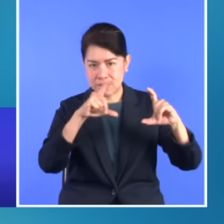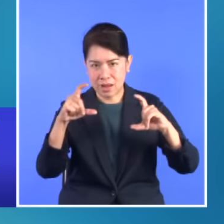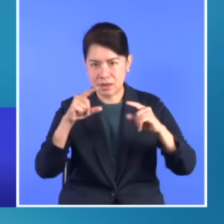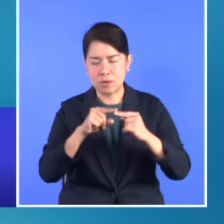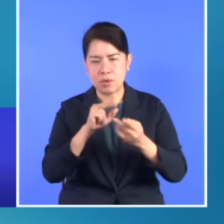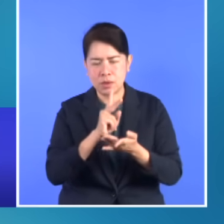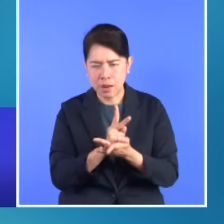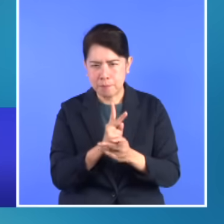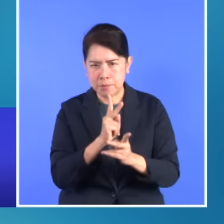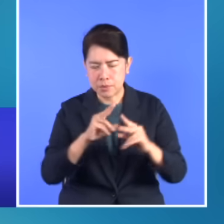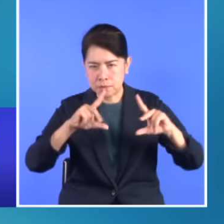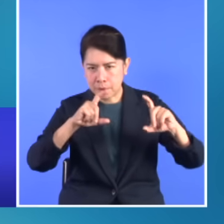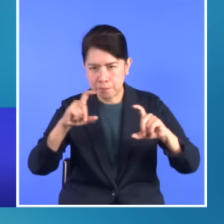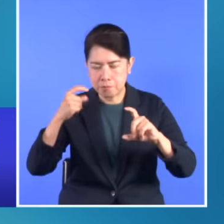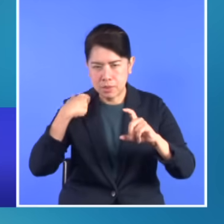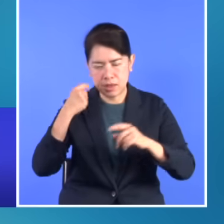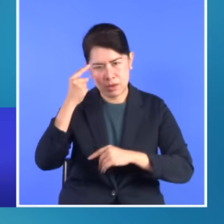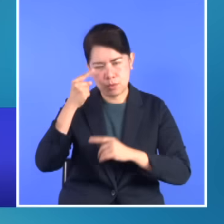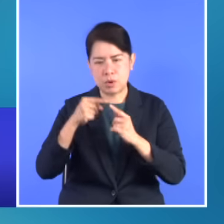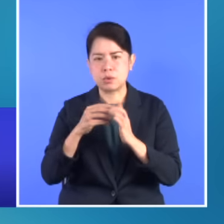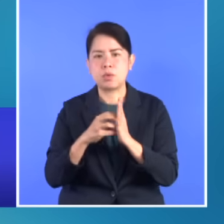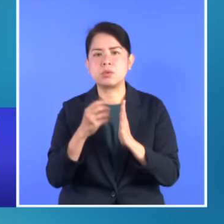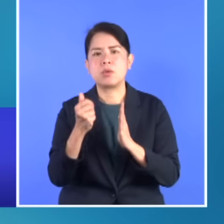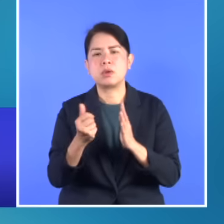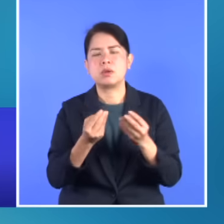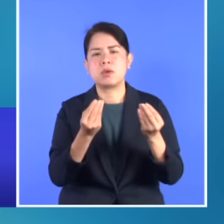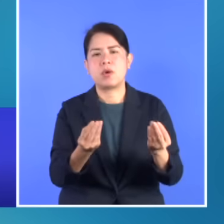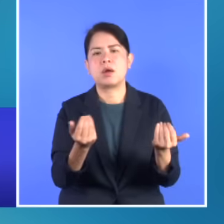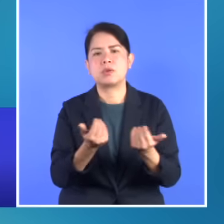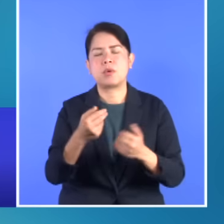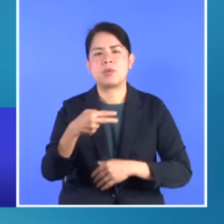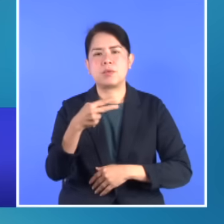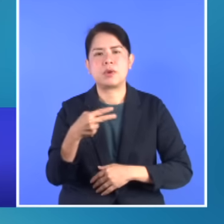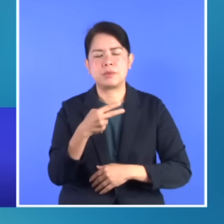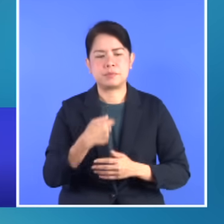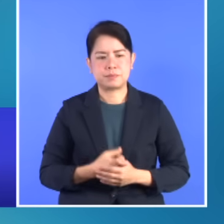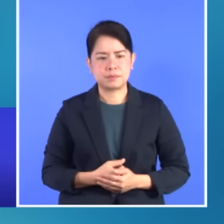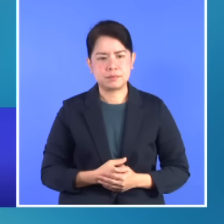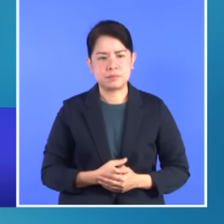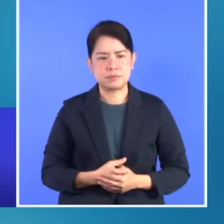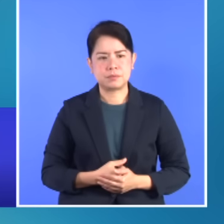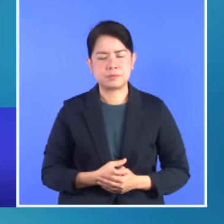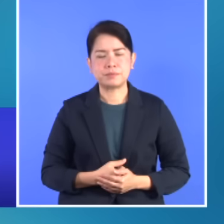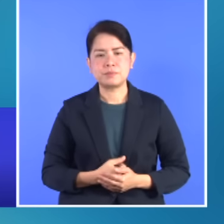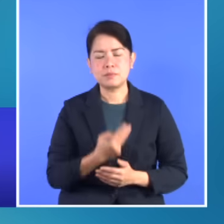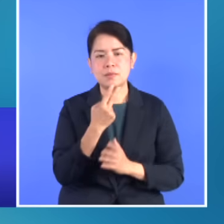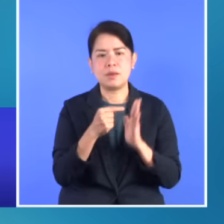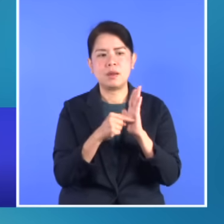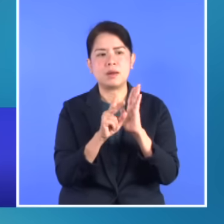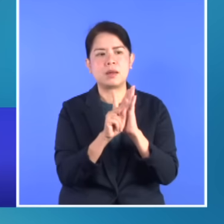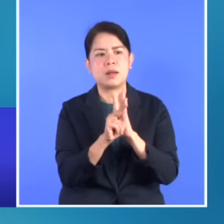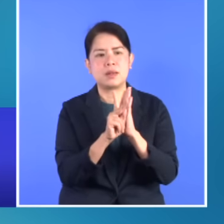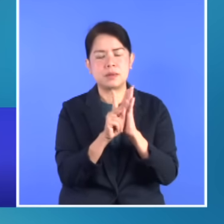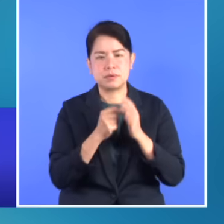ชคนำลาภมาให้ลูกหลานเนี่ยปลดหนี้ปลดสินก็อาจจะเป็นไปได้เหตุการณ์เกิดขึ้นที่กาฬสินธุ์นะคะแต่ที